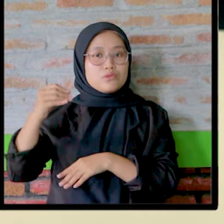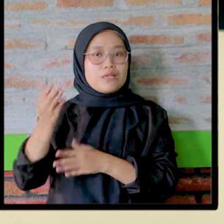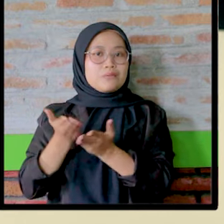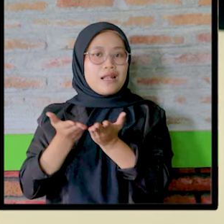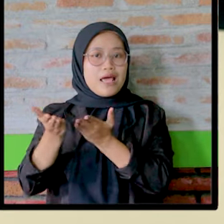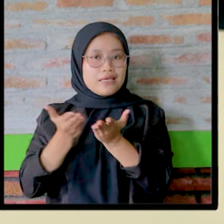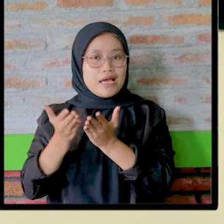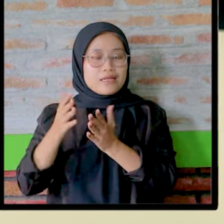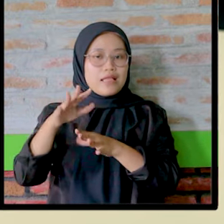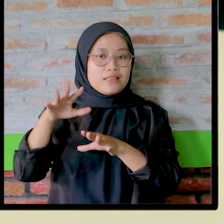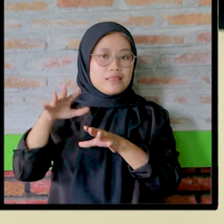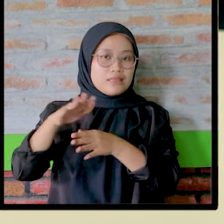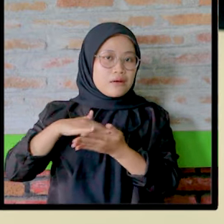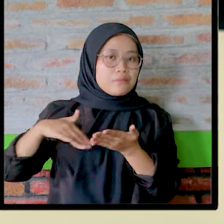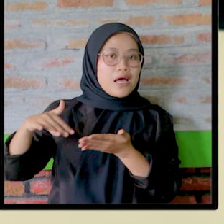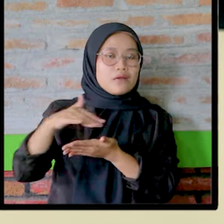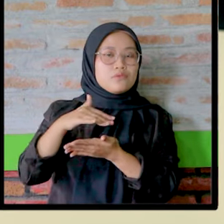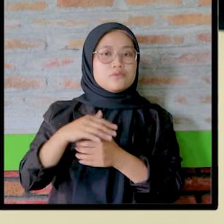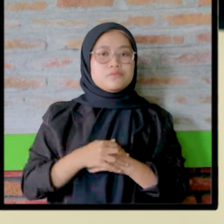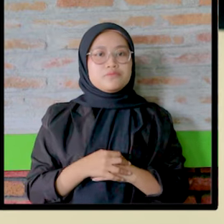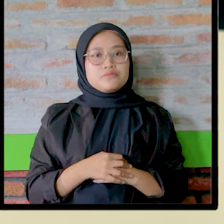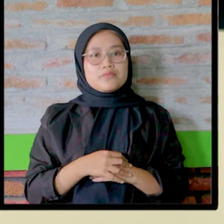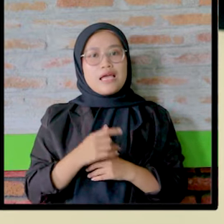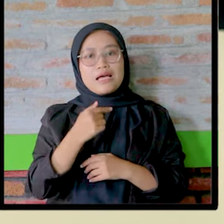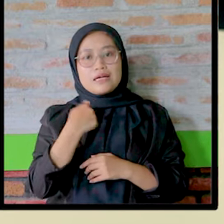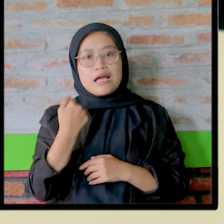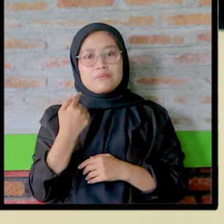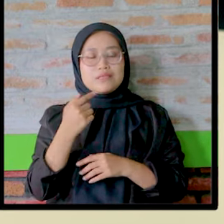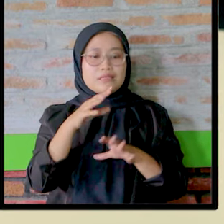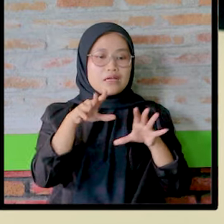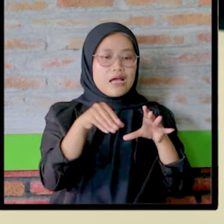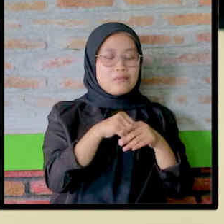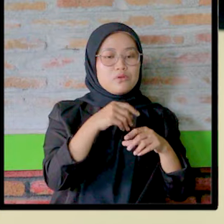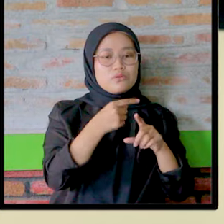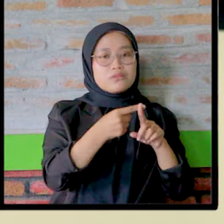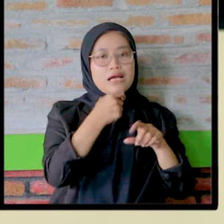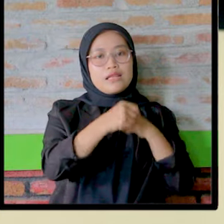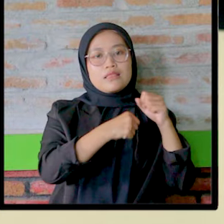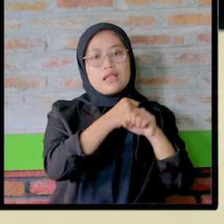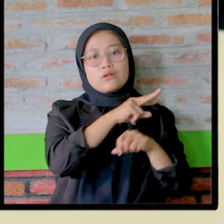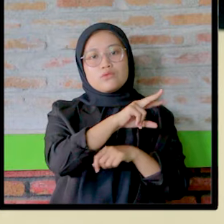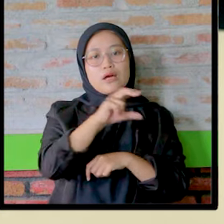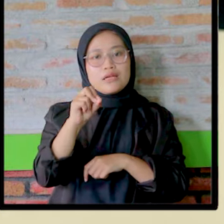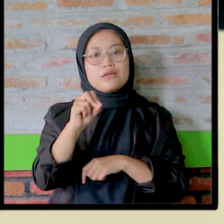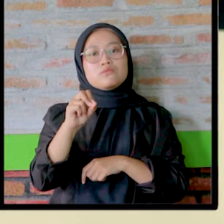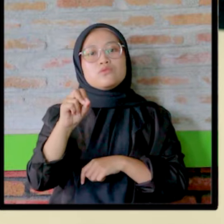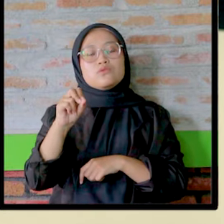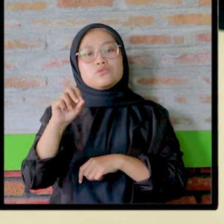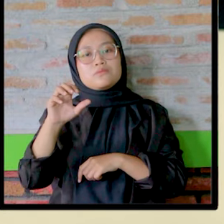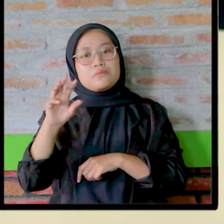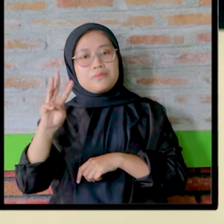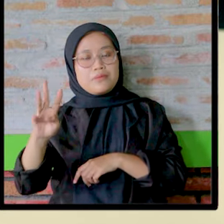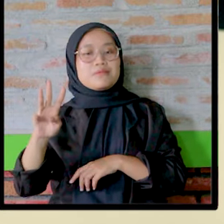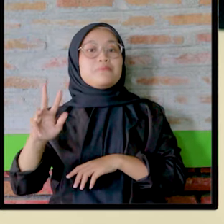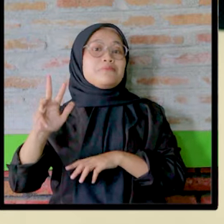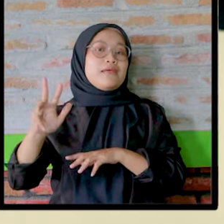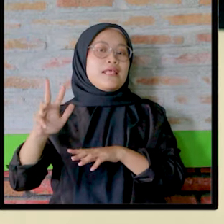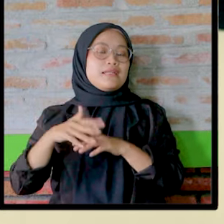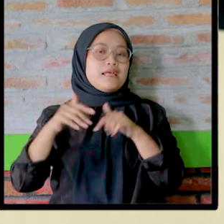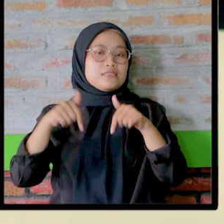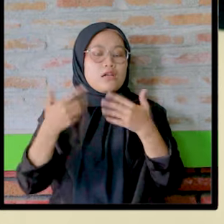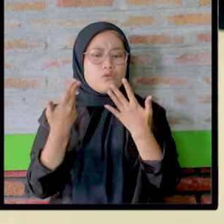kami bergabung waktu itu 2009 sebelum sekarang model UPTD ya Oh sekarang kan sudah